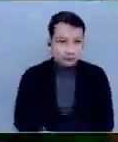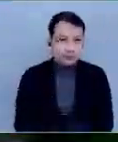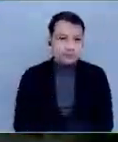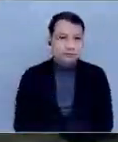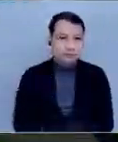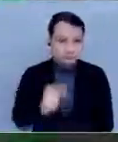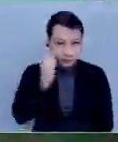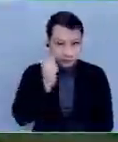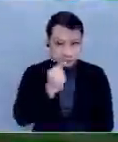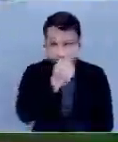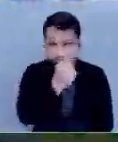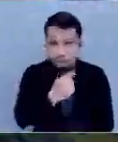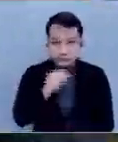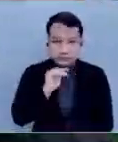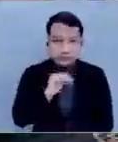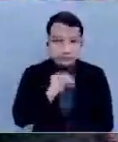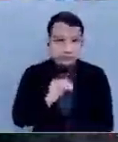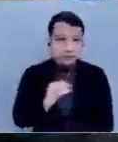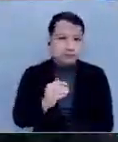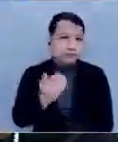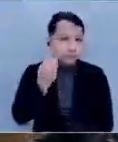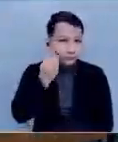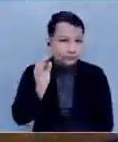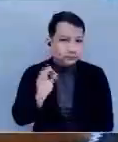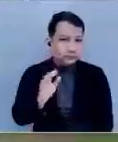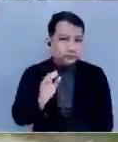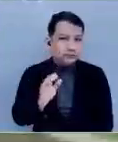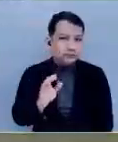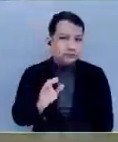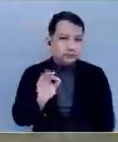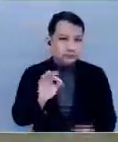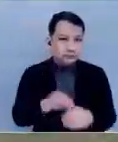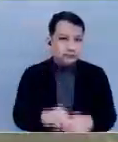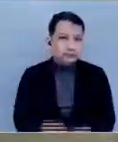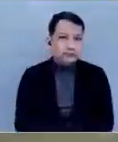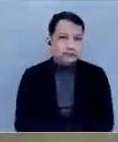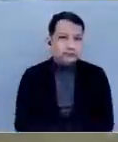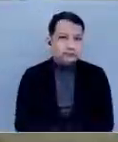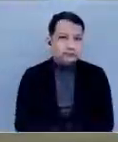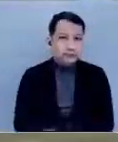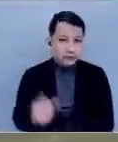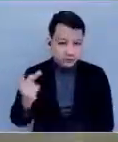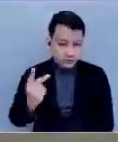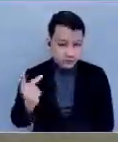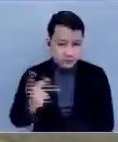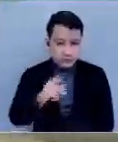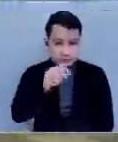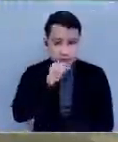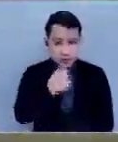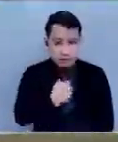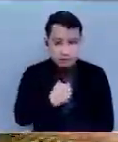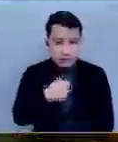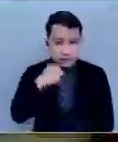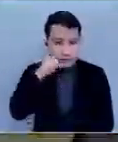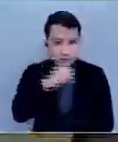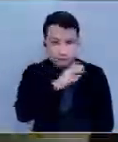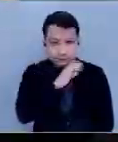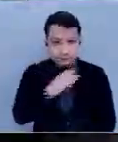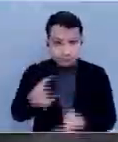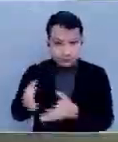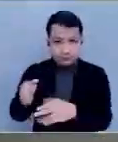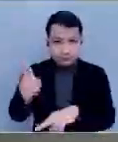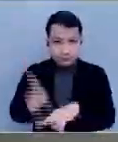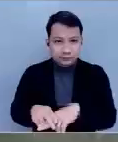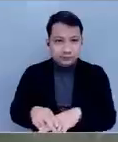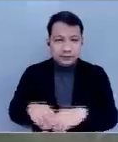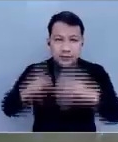sa pagod, pero di daw siya uuwi nang di nakaboto. Ang mag-asawang senior namang ito, napaupo na lang sa gilid. Gulong-gulo